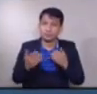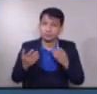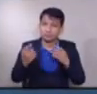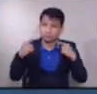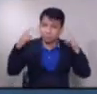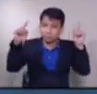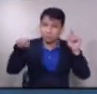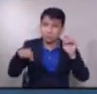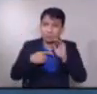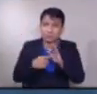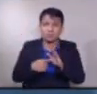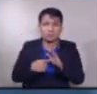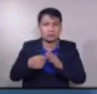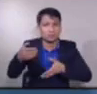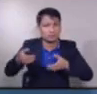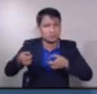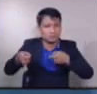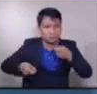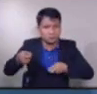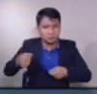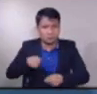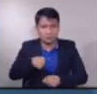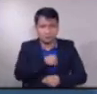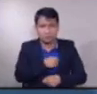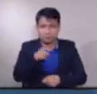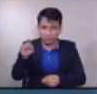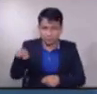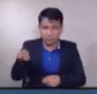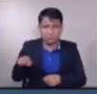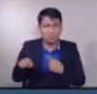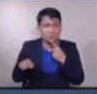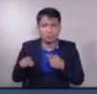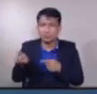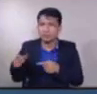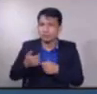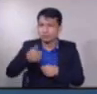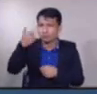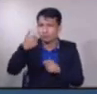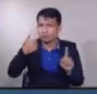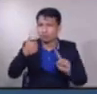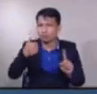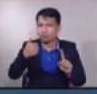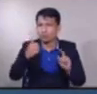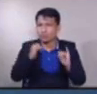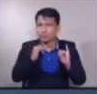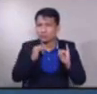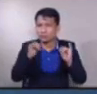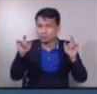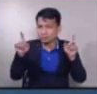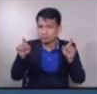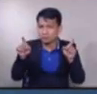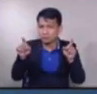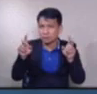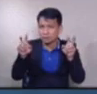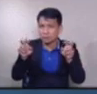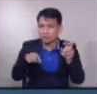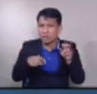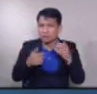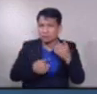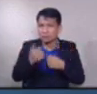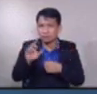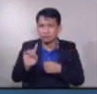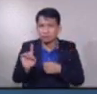ng mga pagdinig o hearing ang mga senador, hindi ba? Opo. Kung mananalo ka, anong issue ang gusto mong paimbestigahan